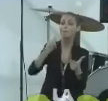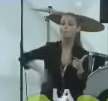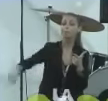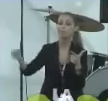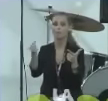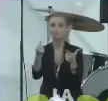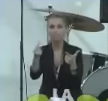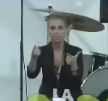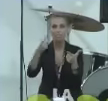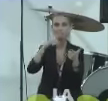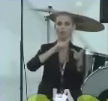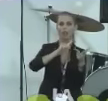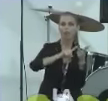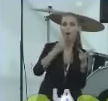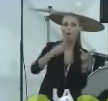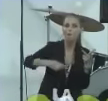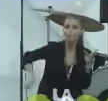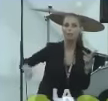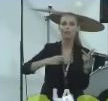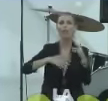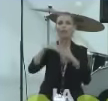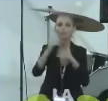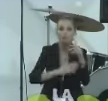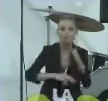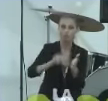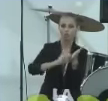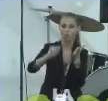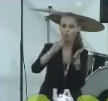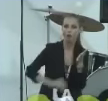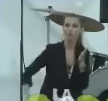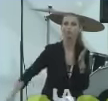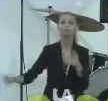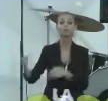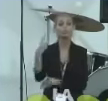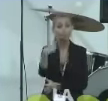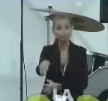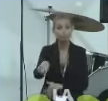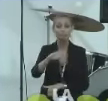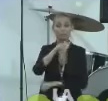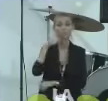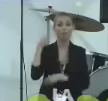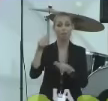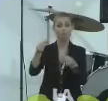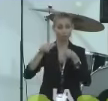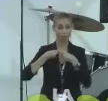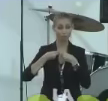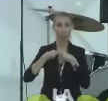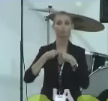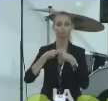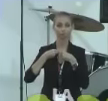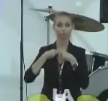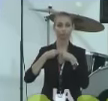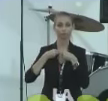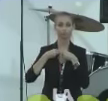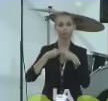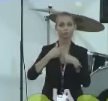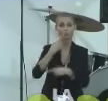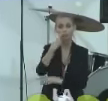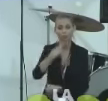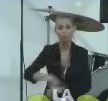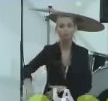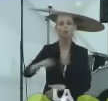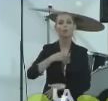per investire nel dissesto idrogeologico, nell'edilizia scolastica, questo serve, e per investire